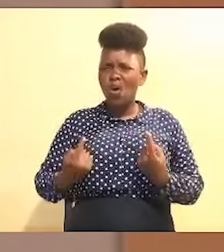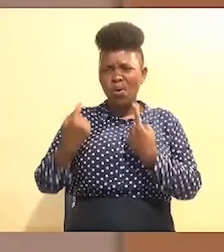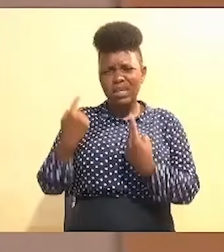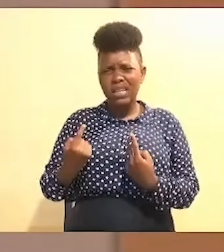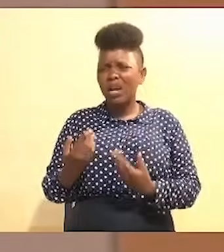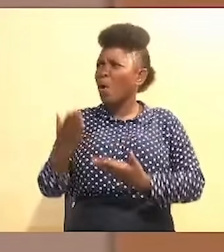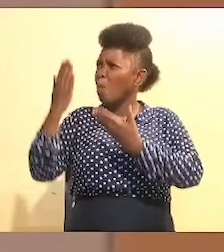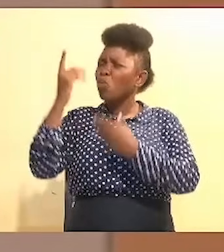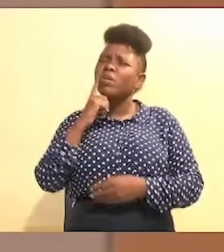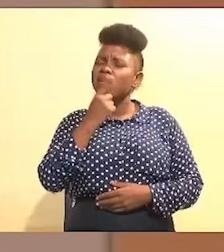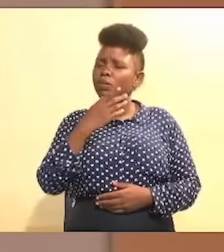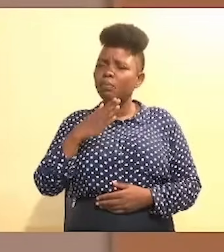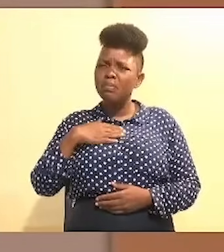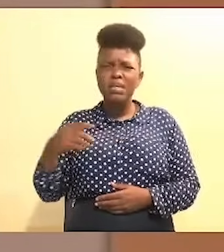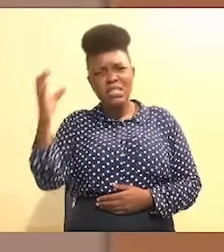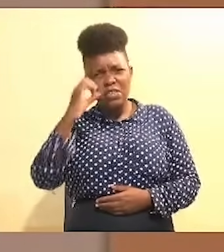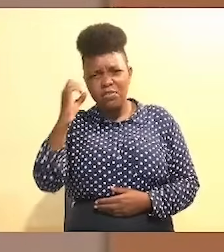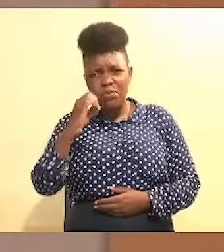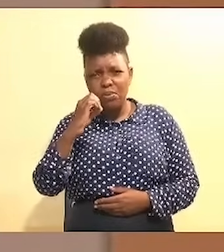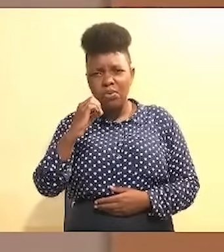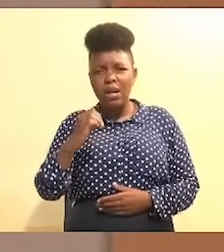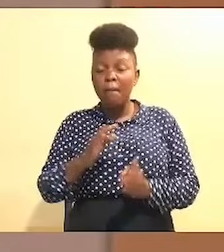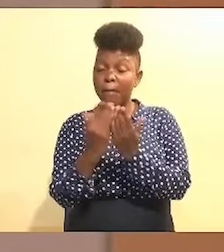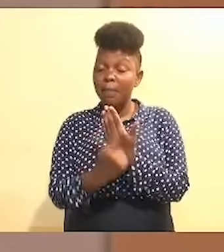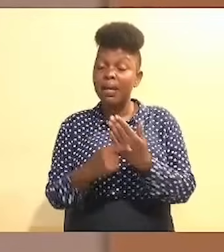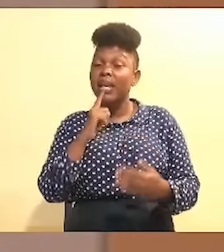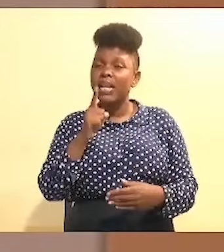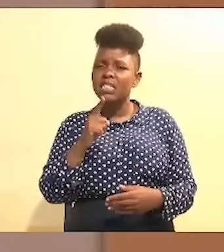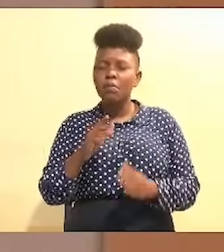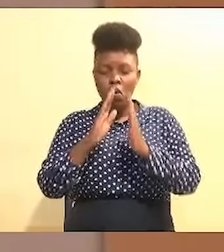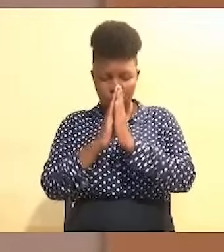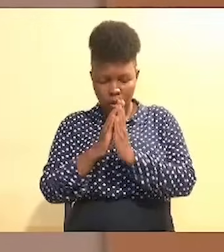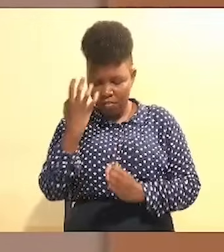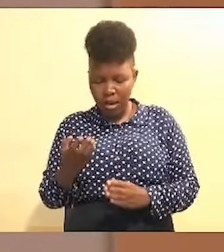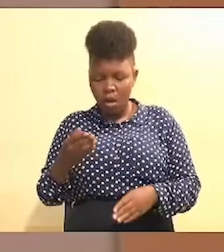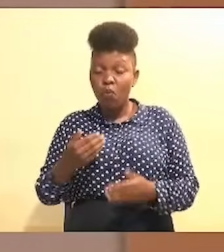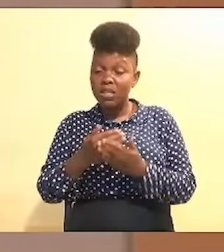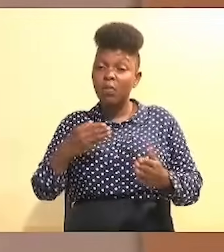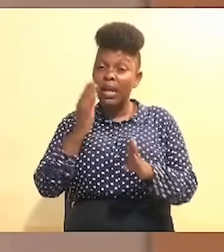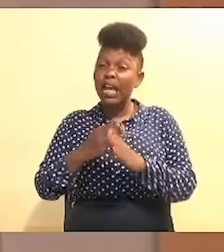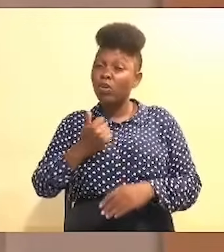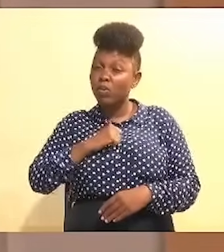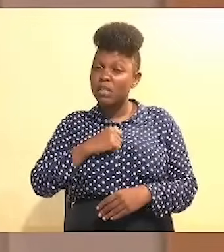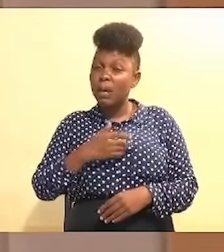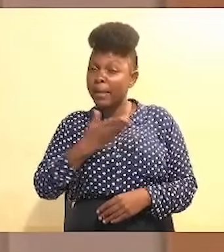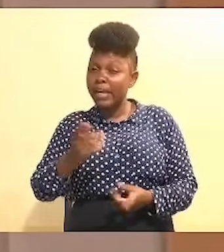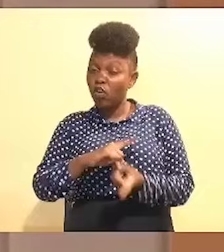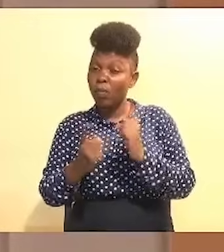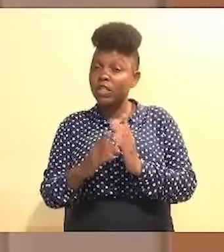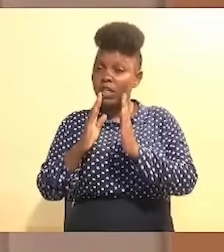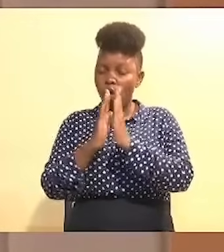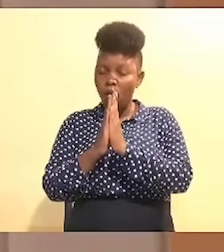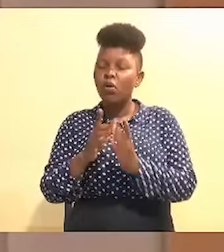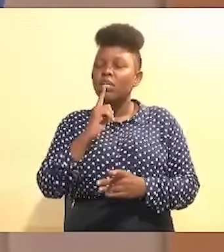hanijibu? Mtume Yakobo anasema mwaomba vibaya kwa sababu lengo ni ubinafsi. Light ungebadilisha ombi ukasema hivi, Mungu mbadilishe